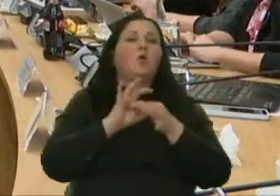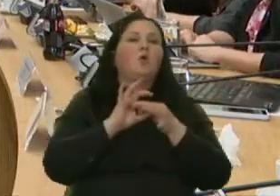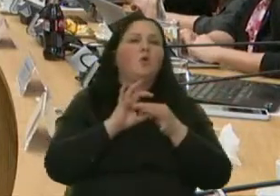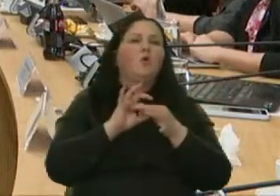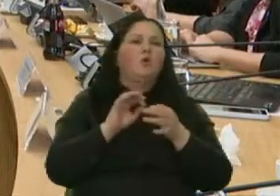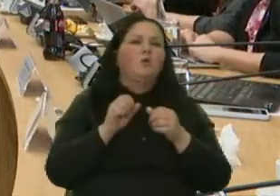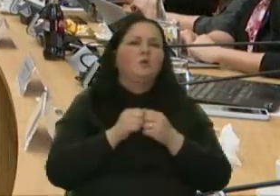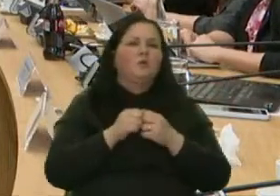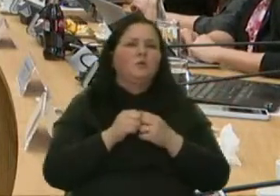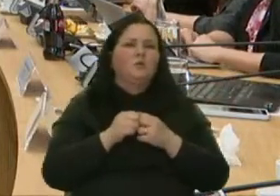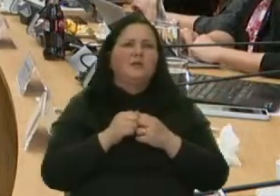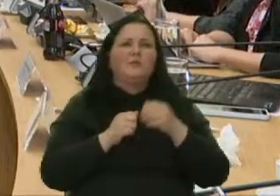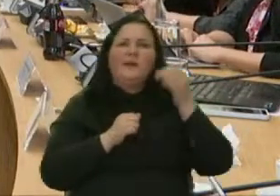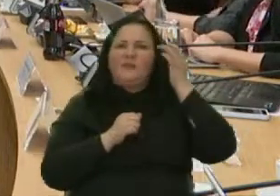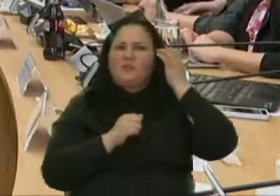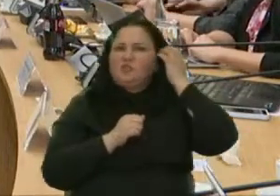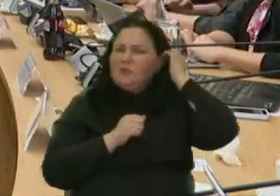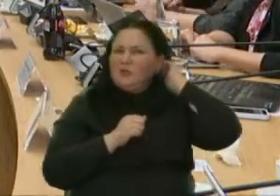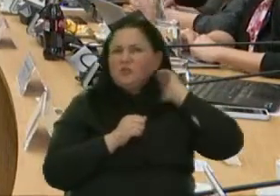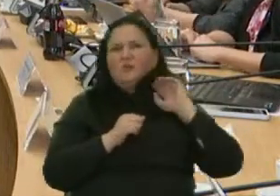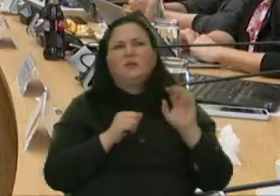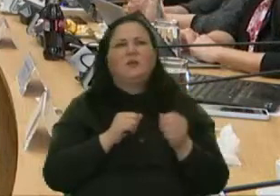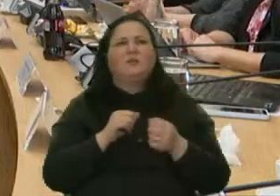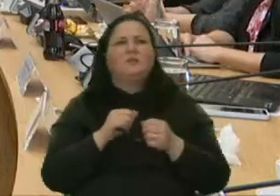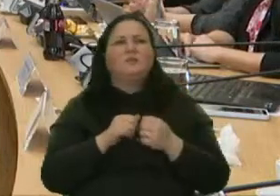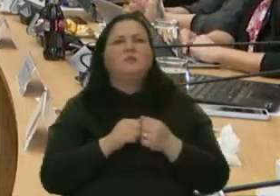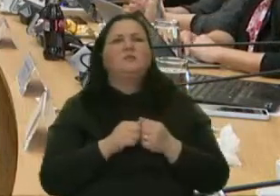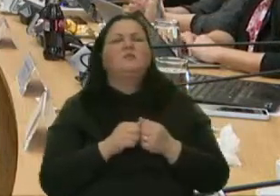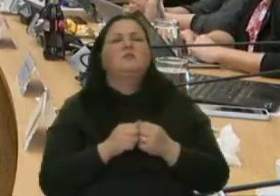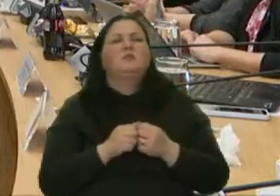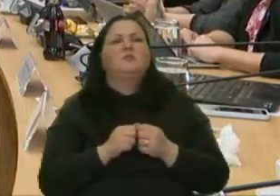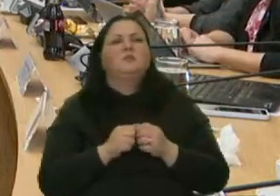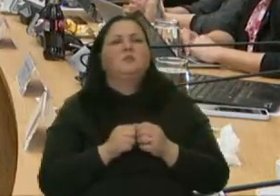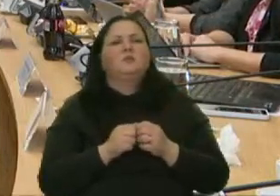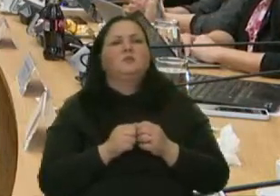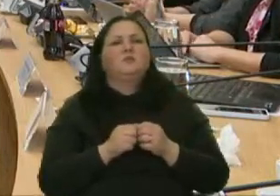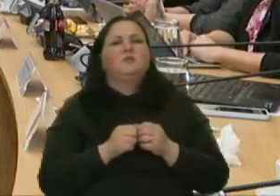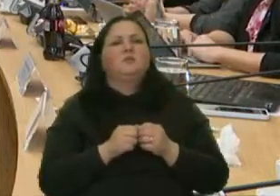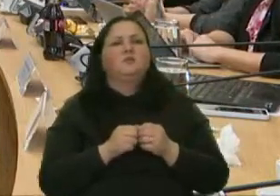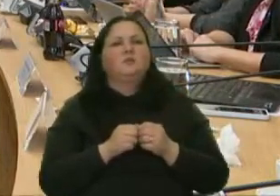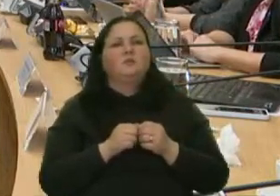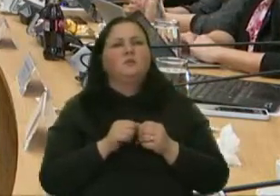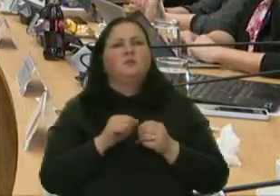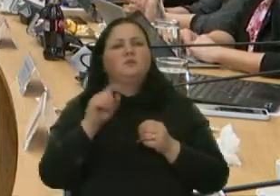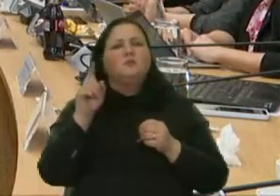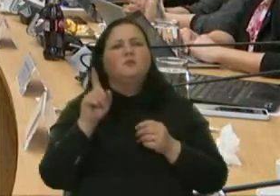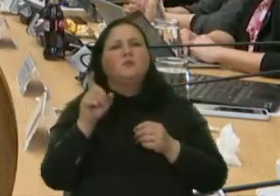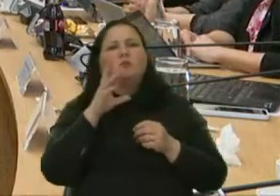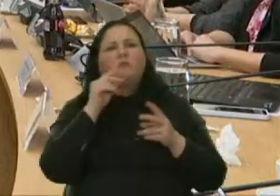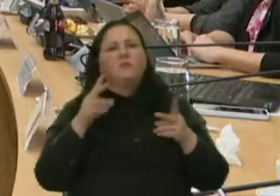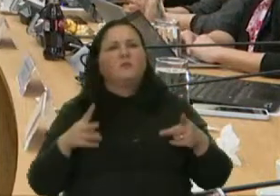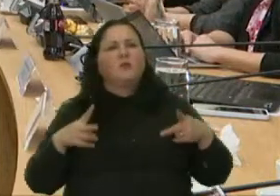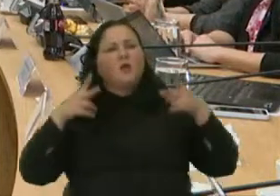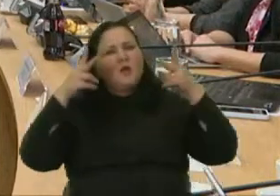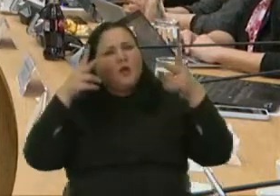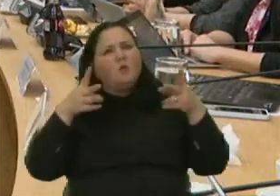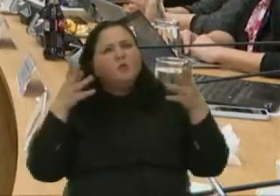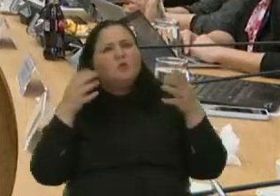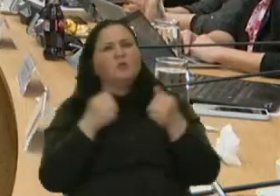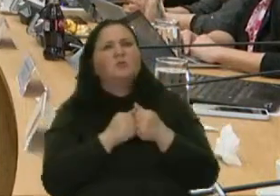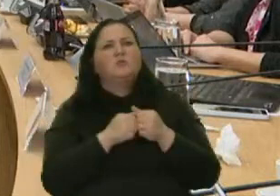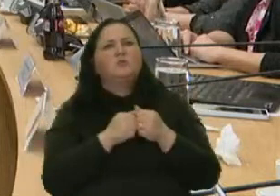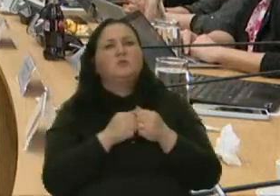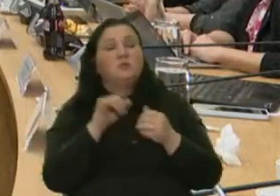prin centura Vâlcele Apahida a Clujului la DN1 ă cum nu vorbiți de autostrada Transilvania când într